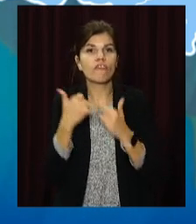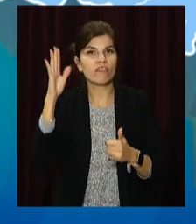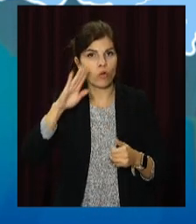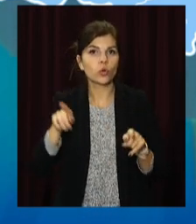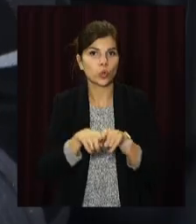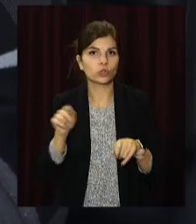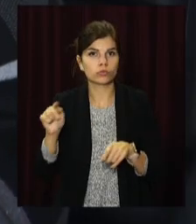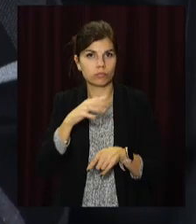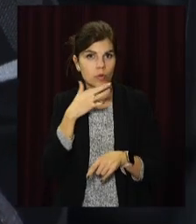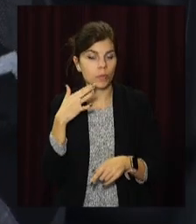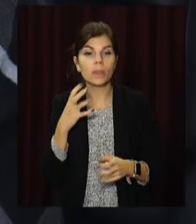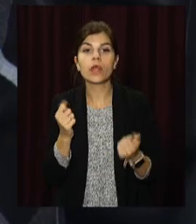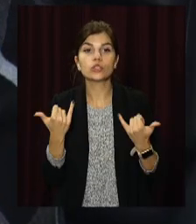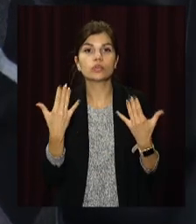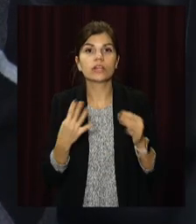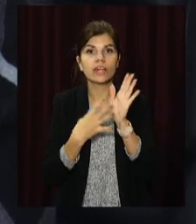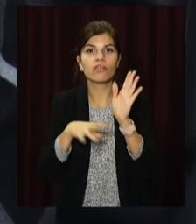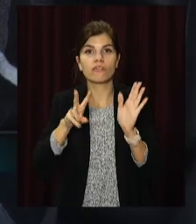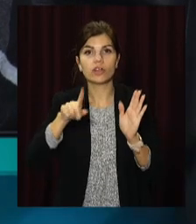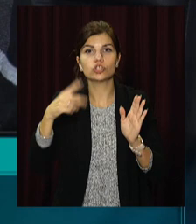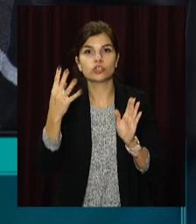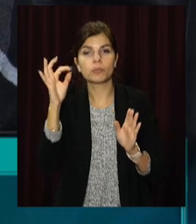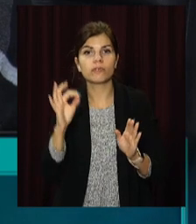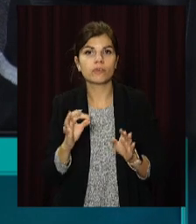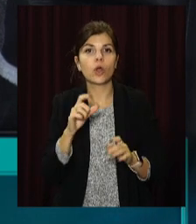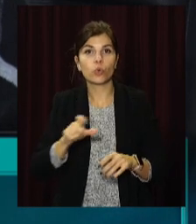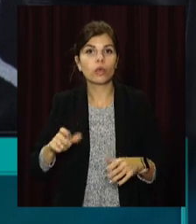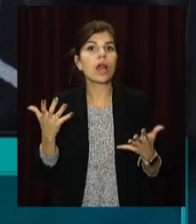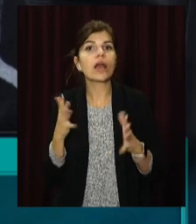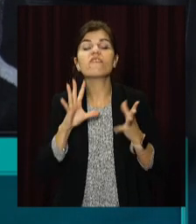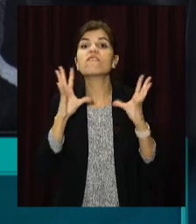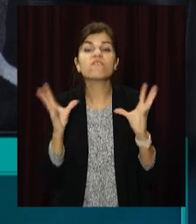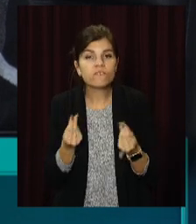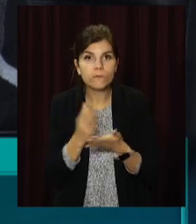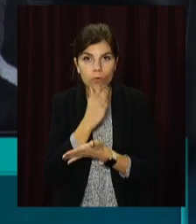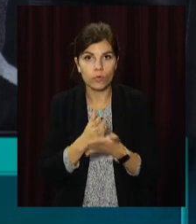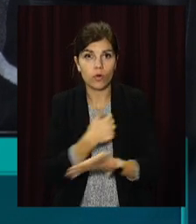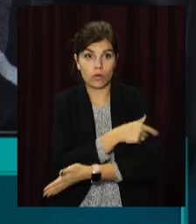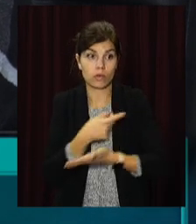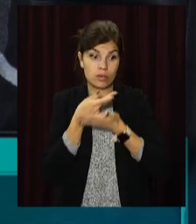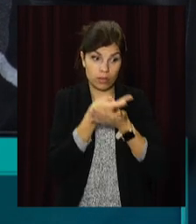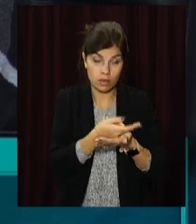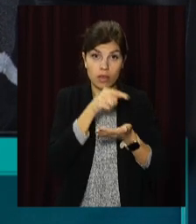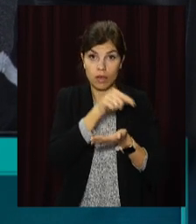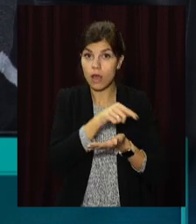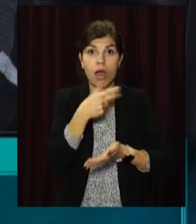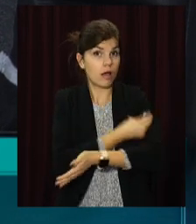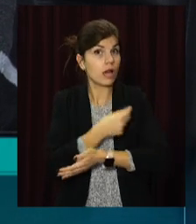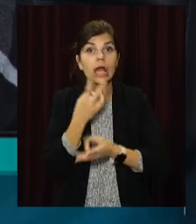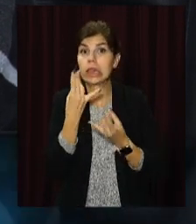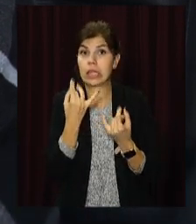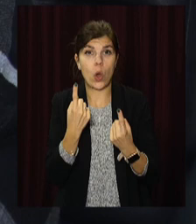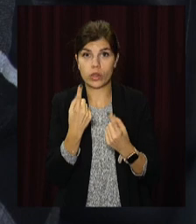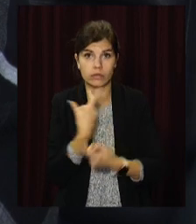Водах. На сьогодні 92,4% пацієнтів, які взагалі знаходяться в стаціонарі, то вони не щеплені